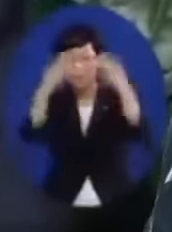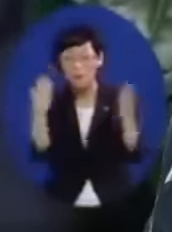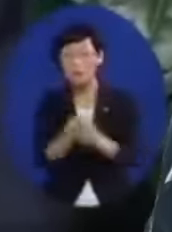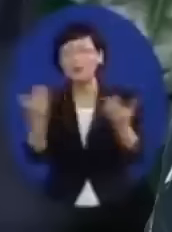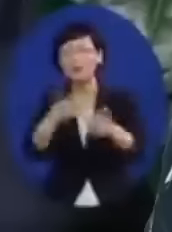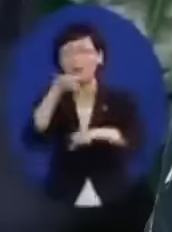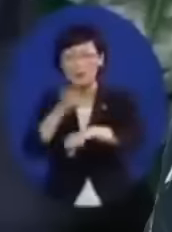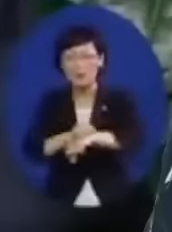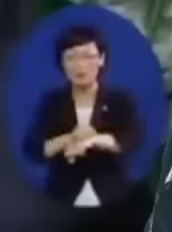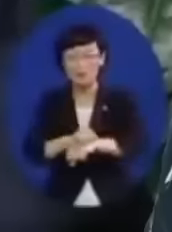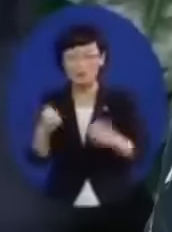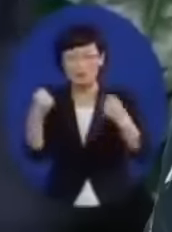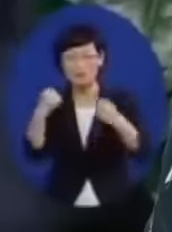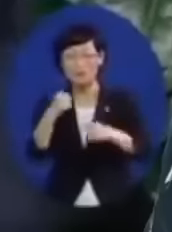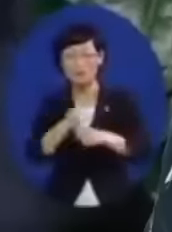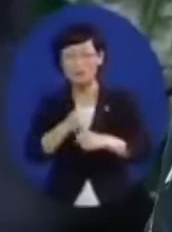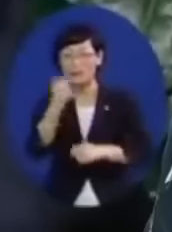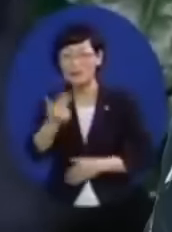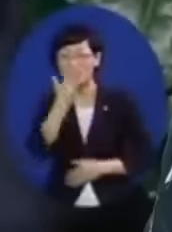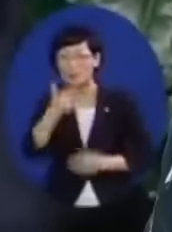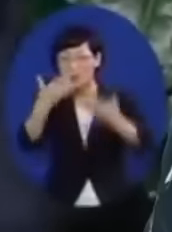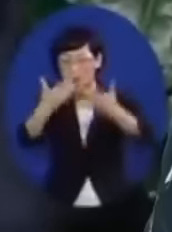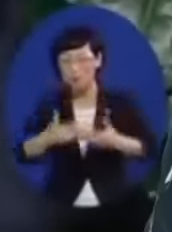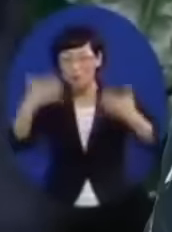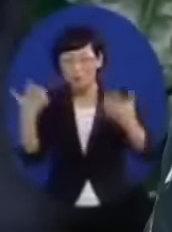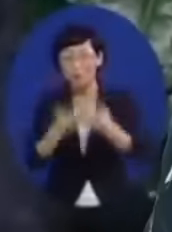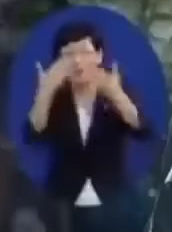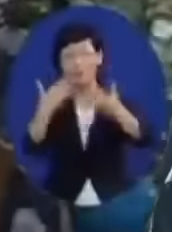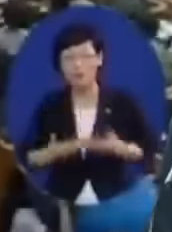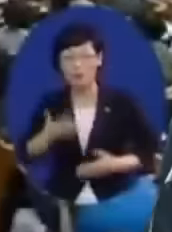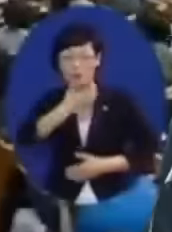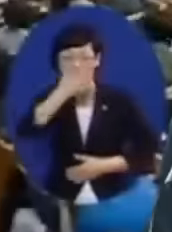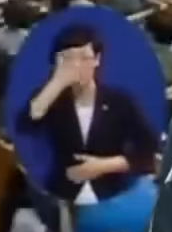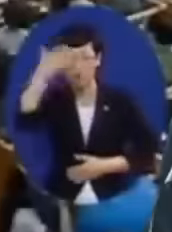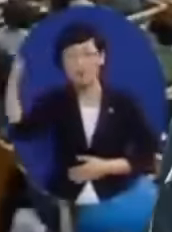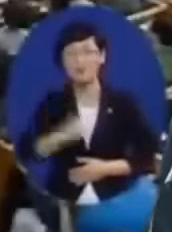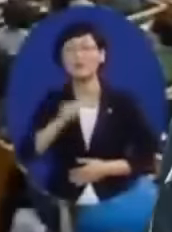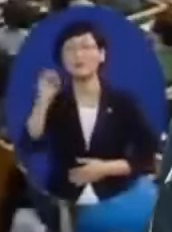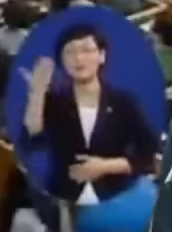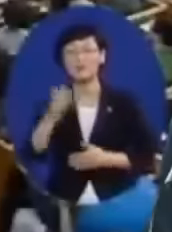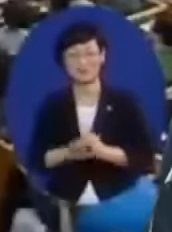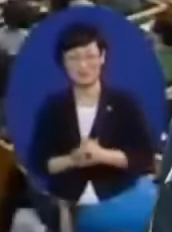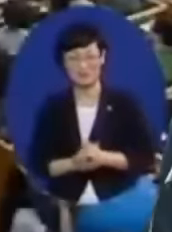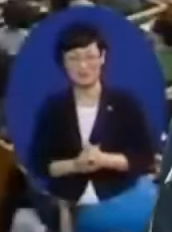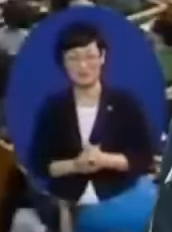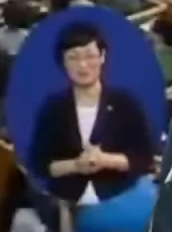범사에 잘됨에 강건하고 생명을 얻되 풍성하게 얻는 꿈을 얻게 되는 것입니다.